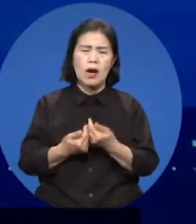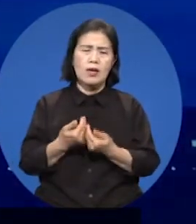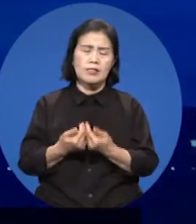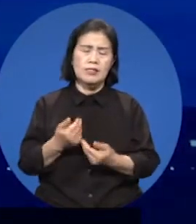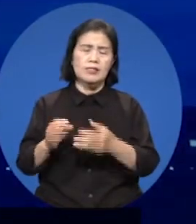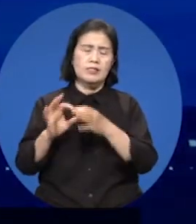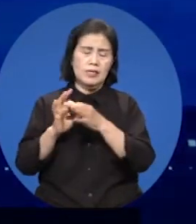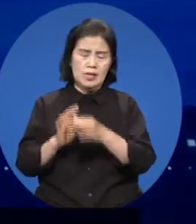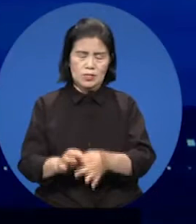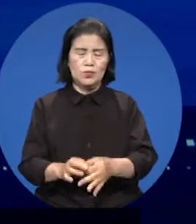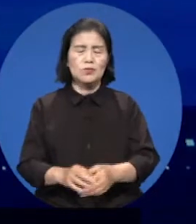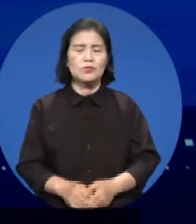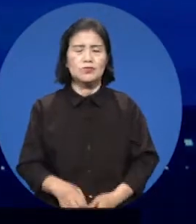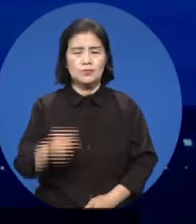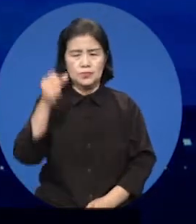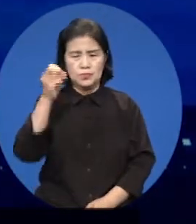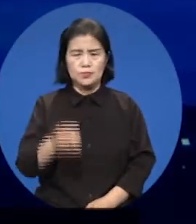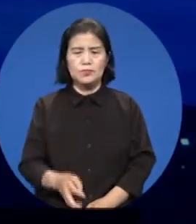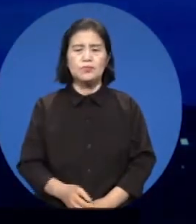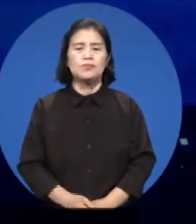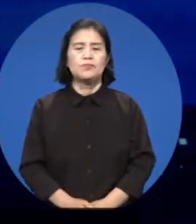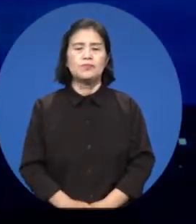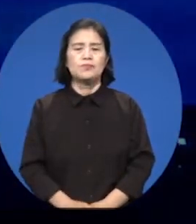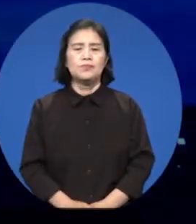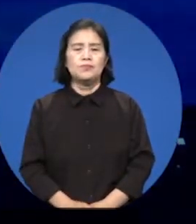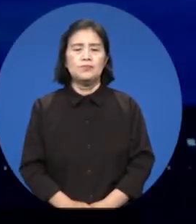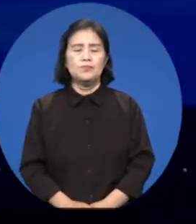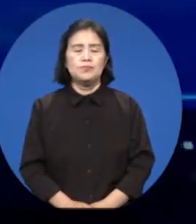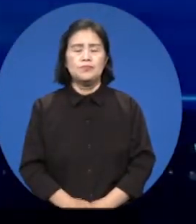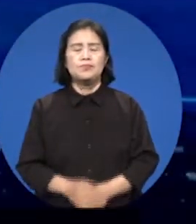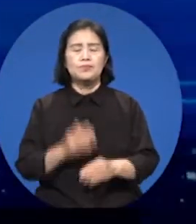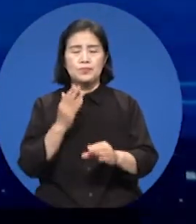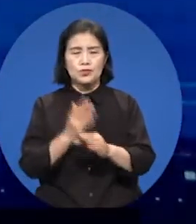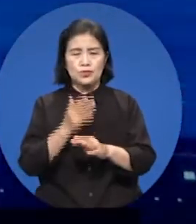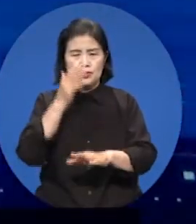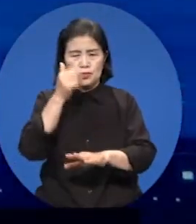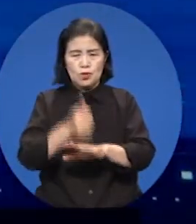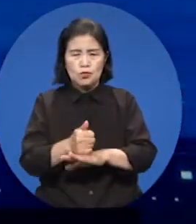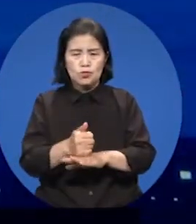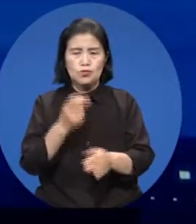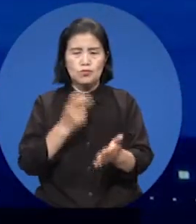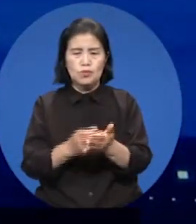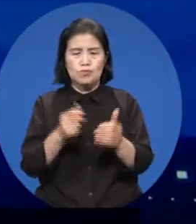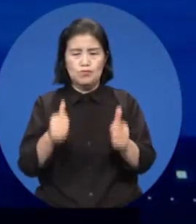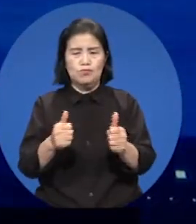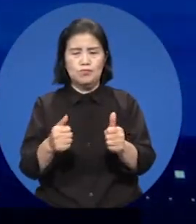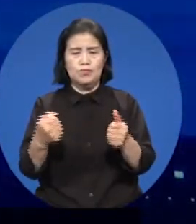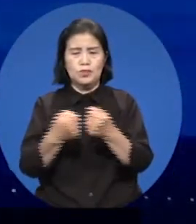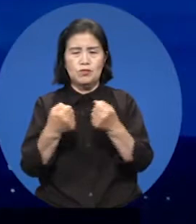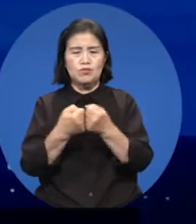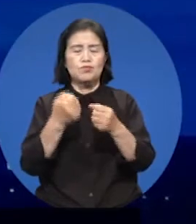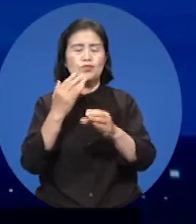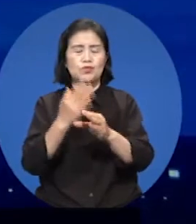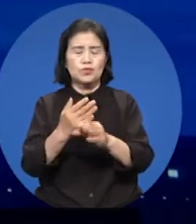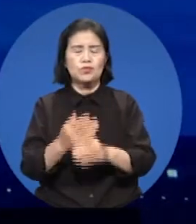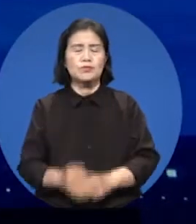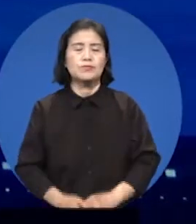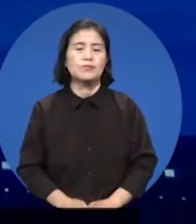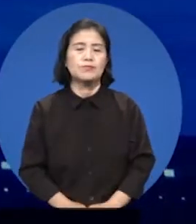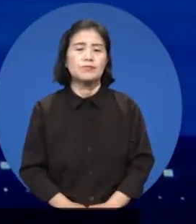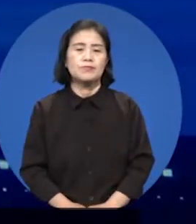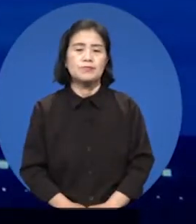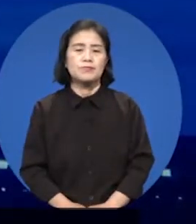상당히 좀 여러 부분부터 불거지고 있는 내용인데 이런 가운데 결국은 지금 법정 싸움까지 상당히 크게 번지고 있는 중입니다.